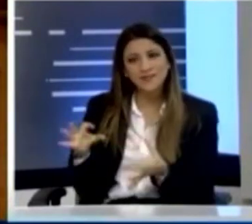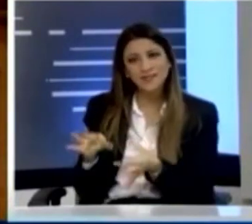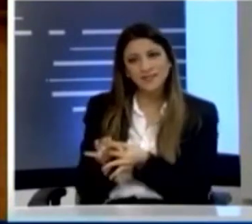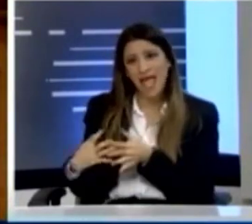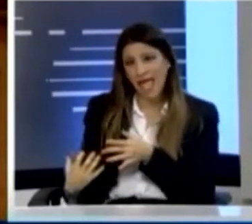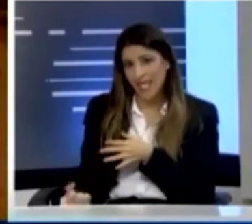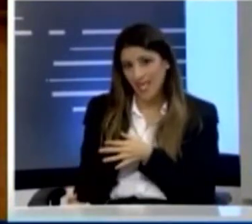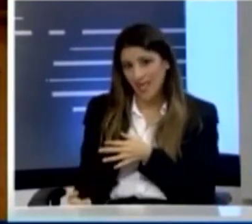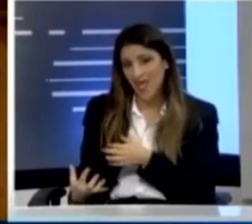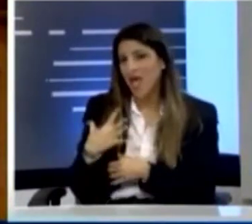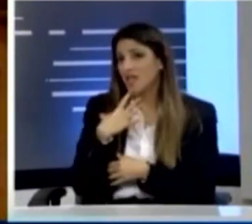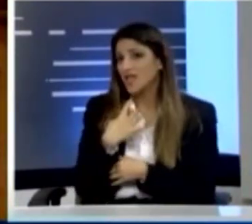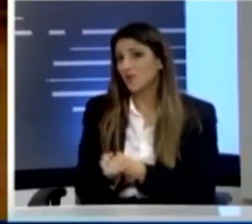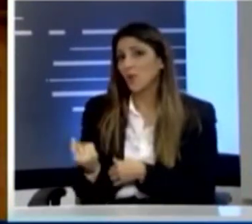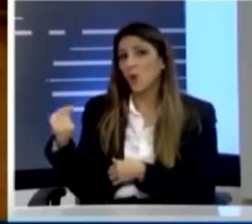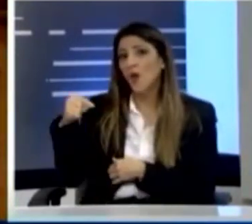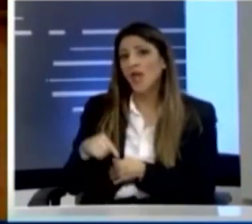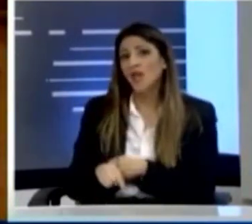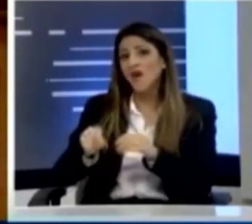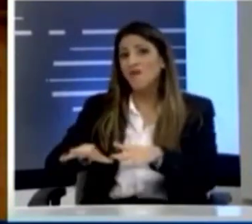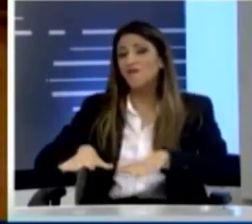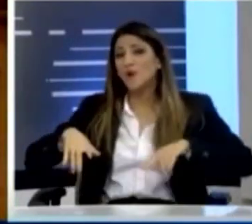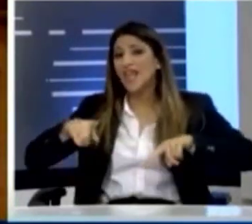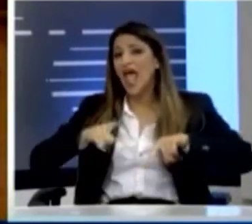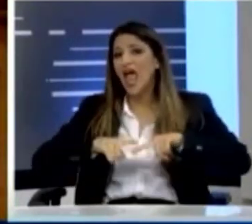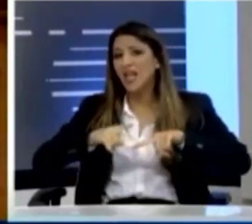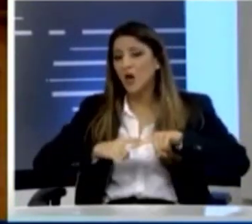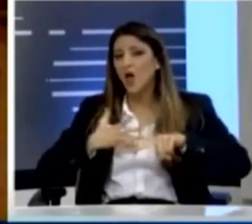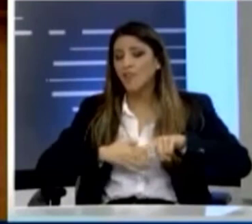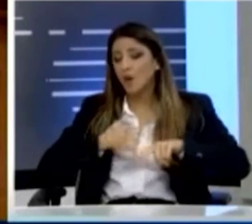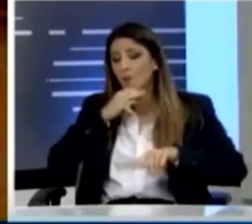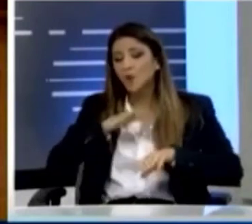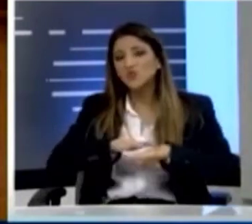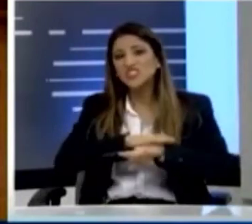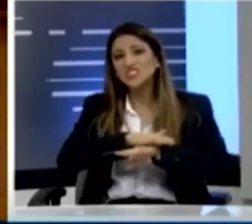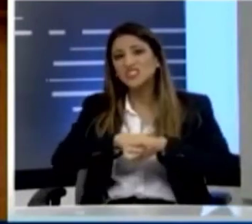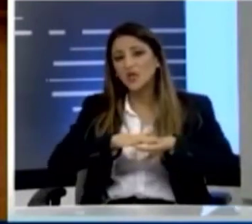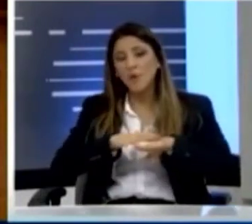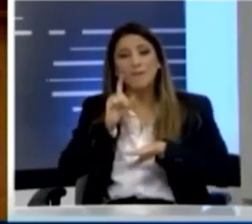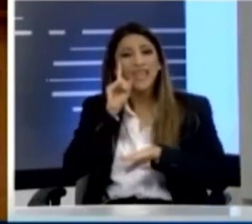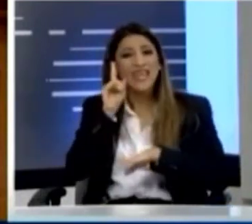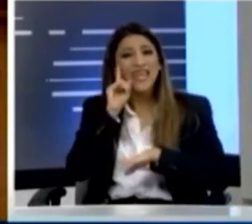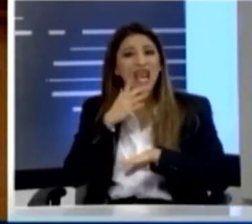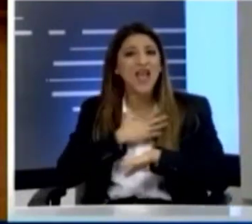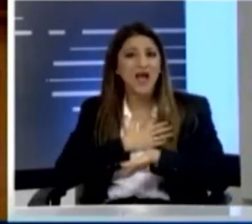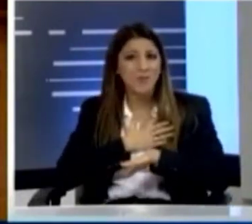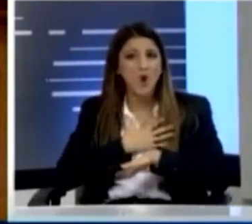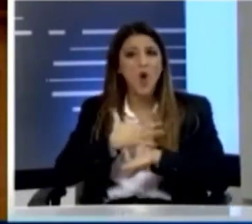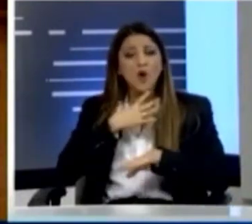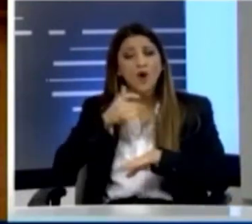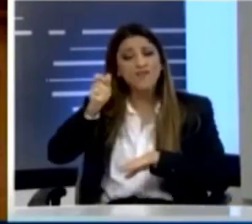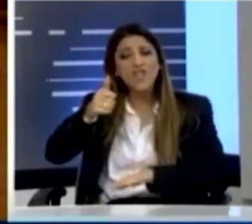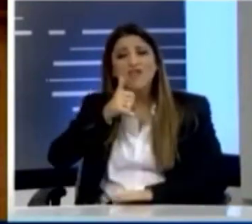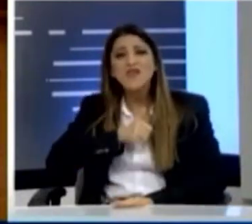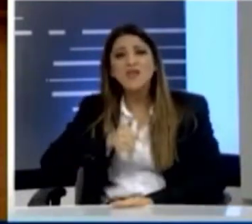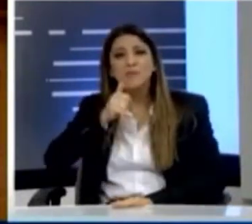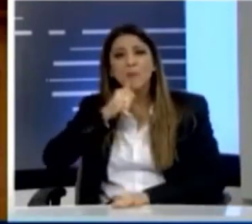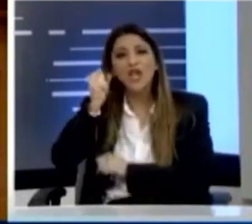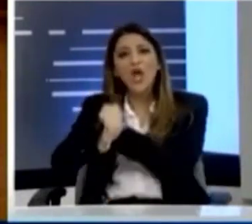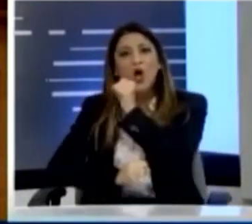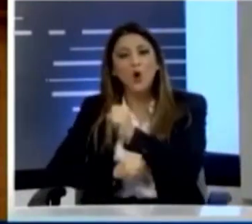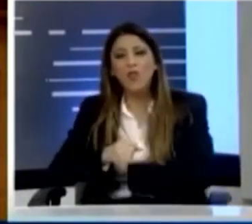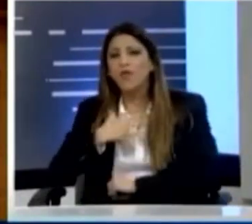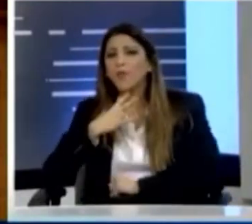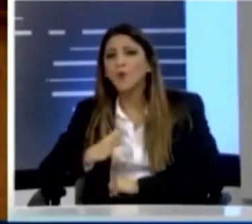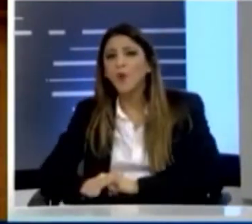στη Βουλή των Ελλήνων. Και να ζητήσω συγγνώμη από τη σύζυγό μου για όσα εσχρά και συκοφαντικά υπομένει όλα αυτά τα χρόνια επειδή είναι